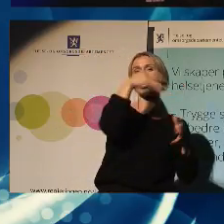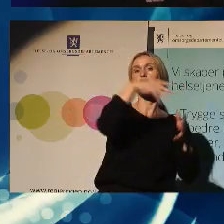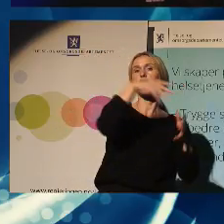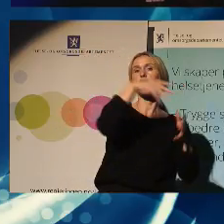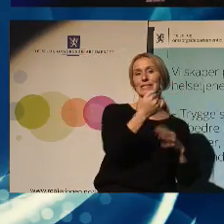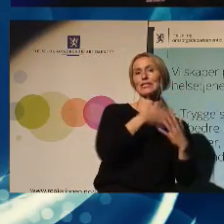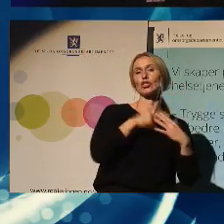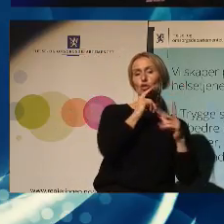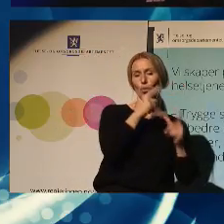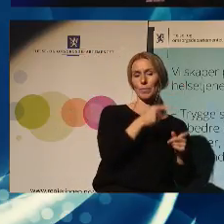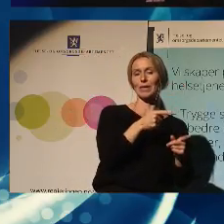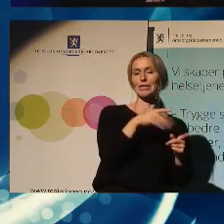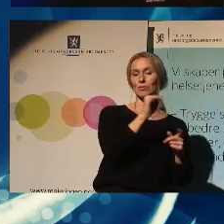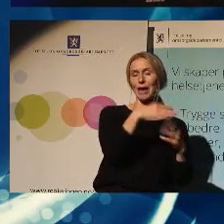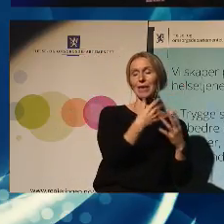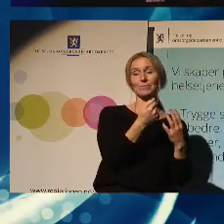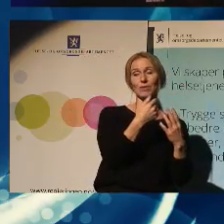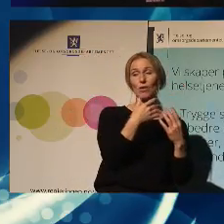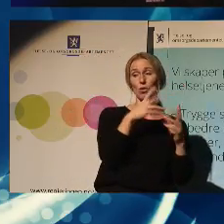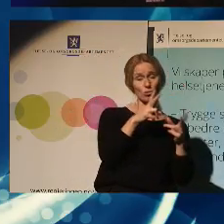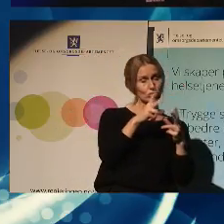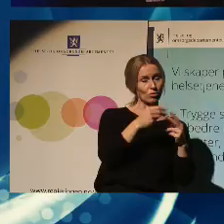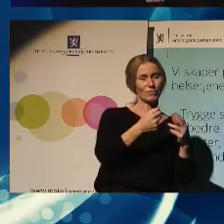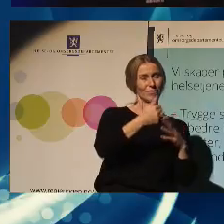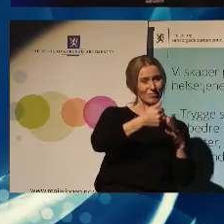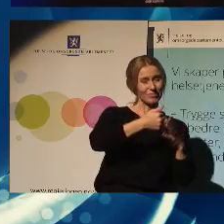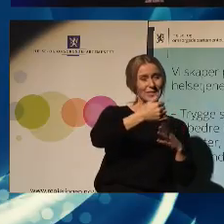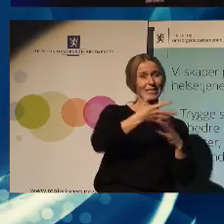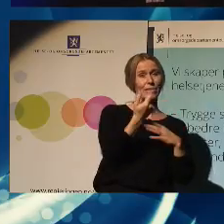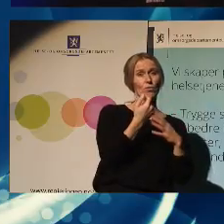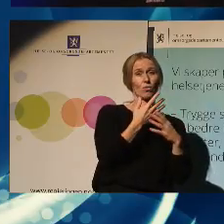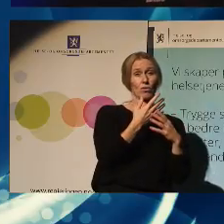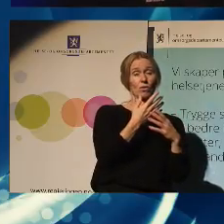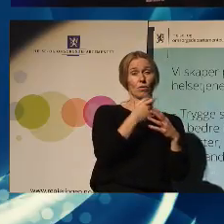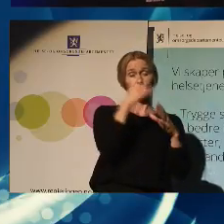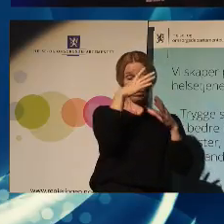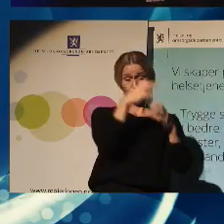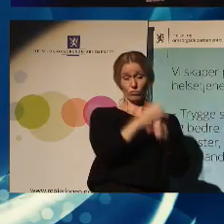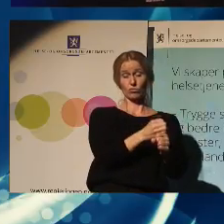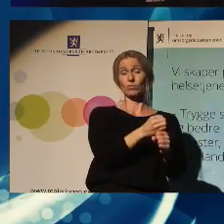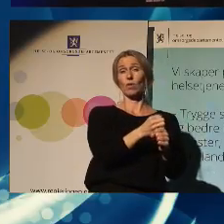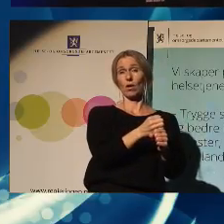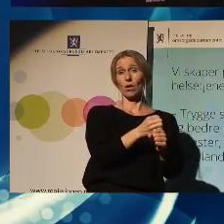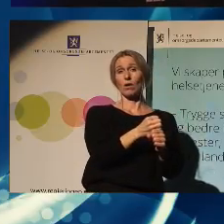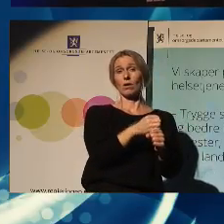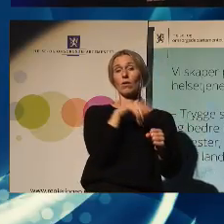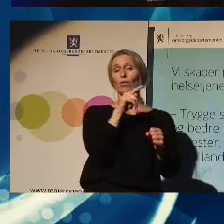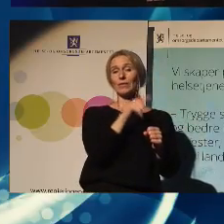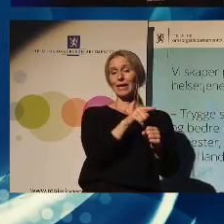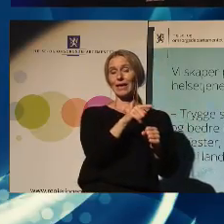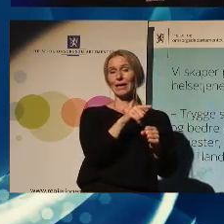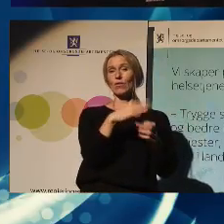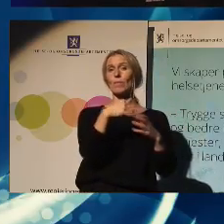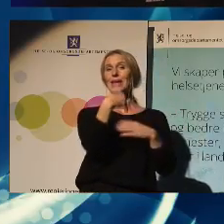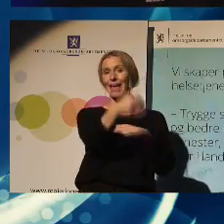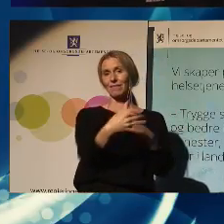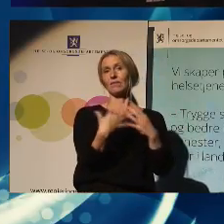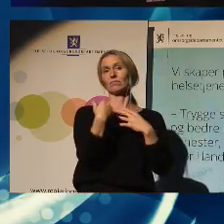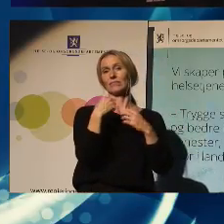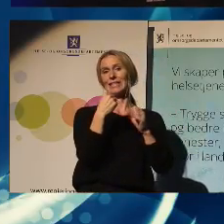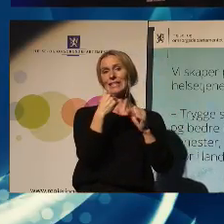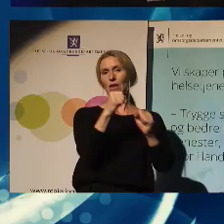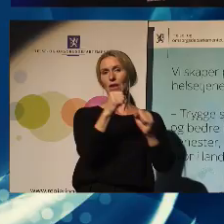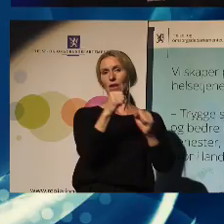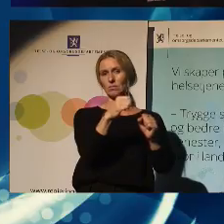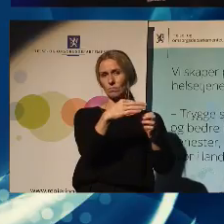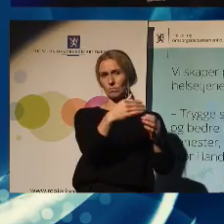psykiatriske sykdommene som vel så viktig og vesentlig, og det som da også kommer etter tiltaksløshet.